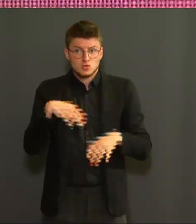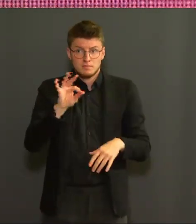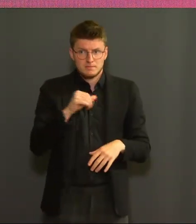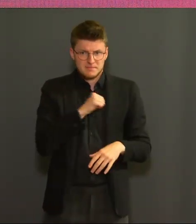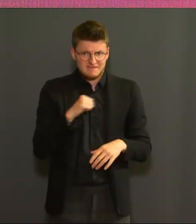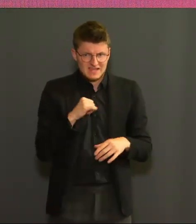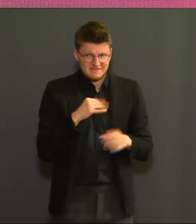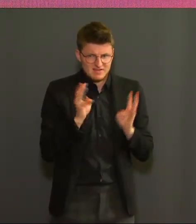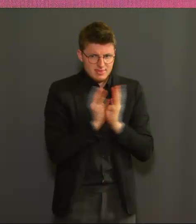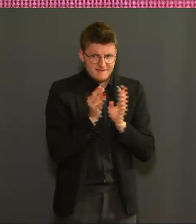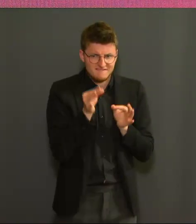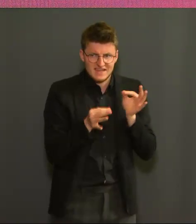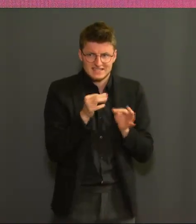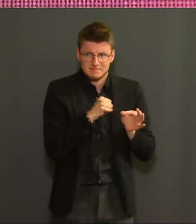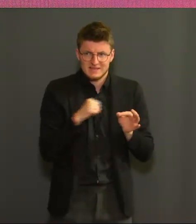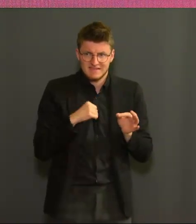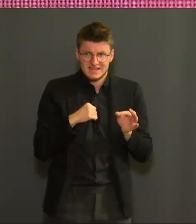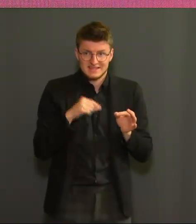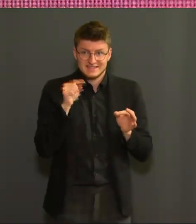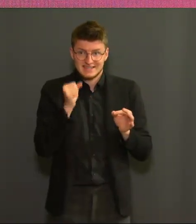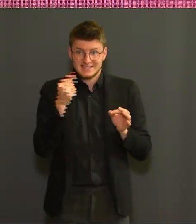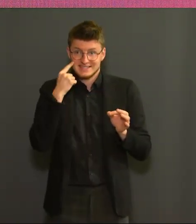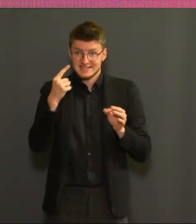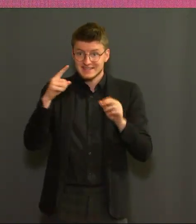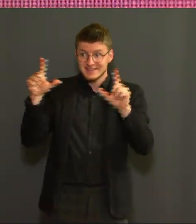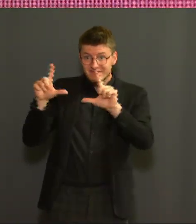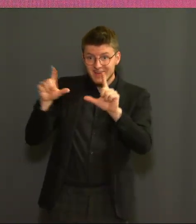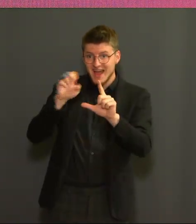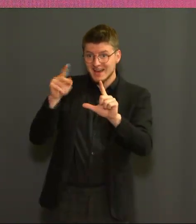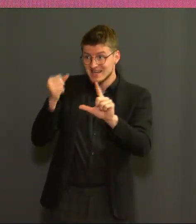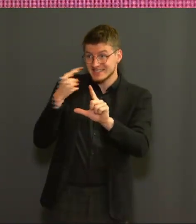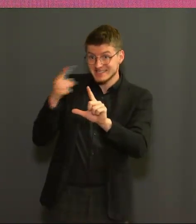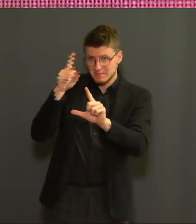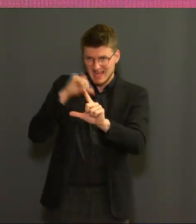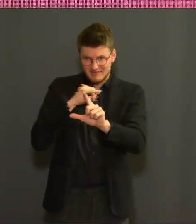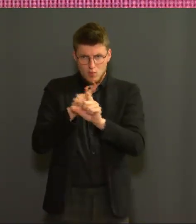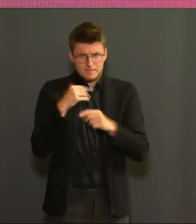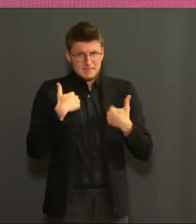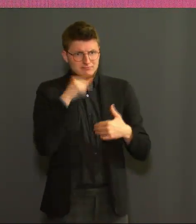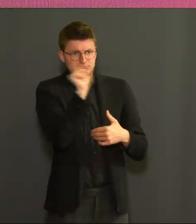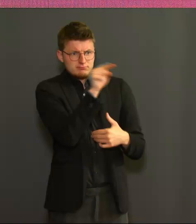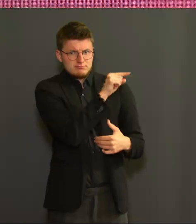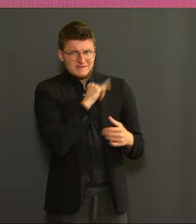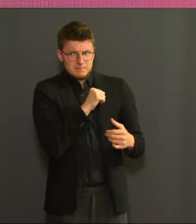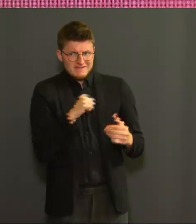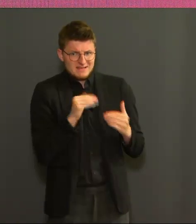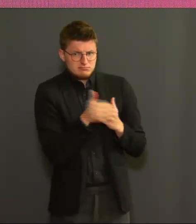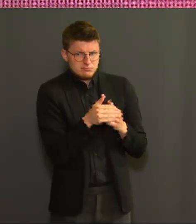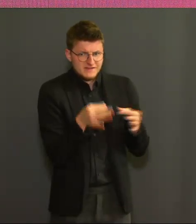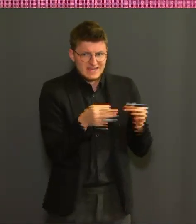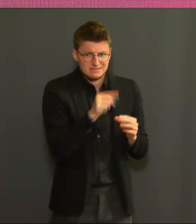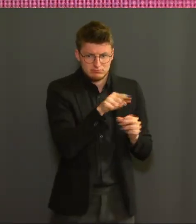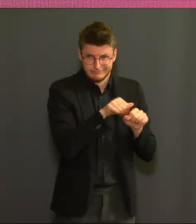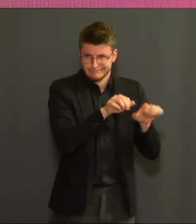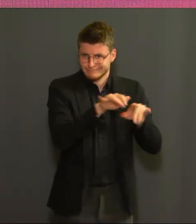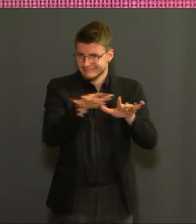van het EK, supporter voor de Rode Duivels, maar doe dat in een kleine en vaste groep en hou vooral afstand van andere